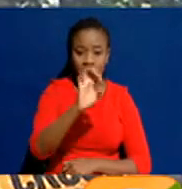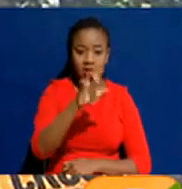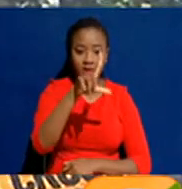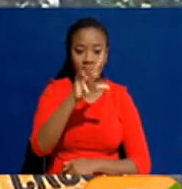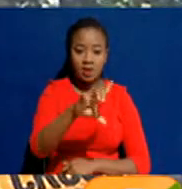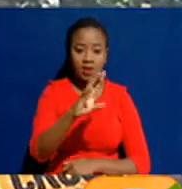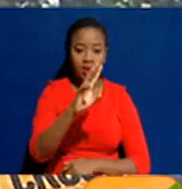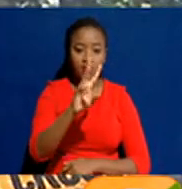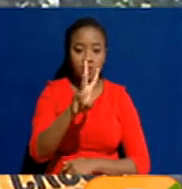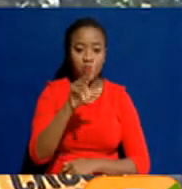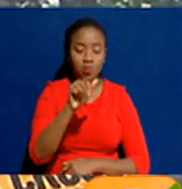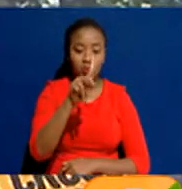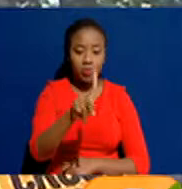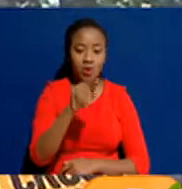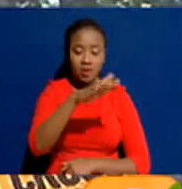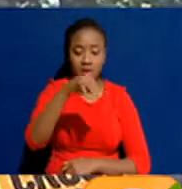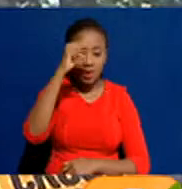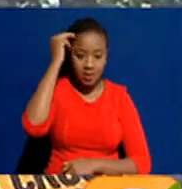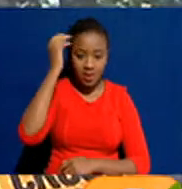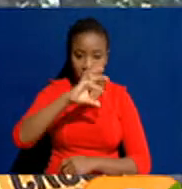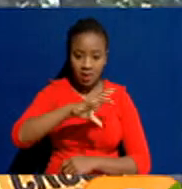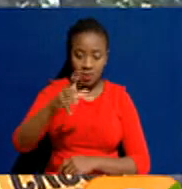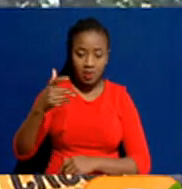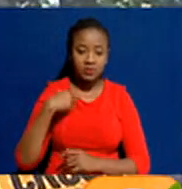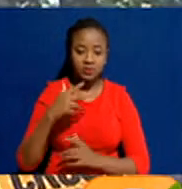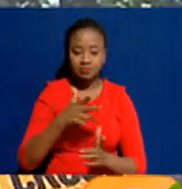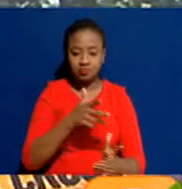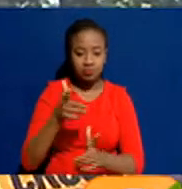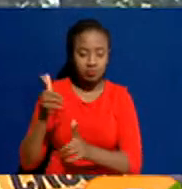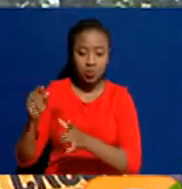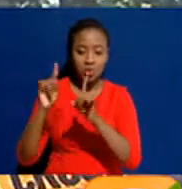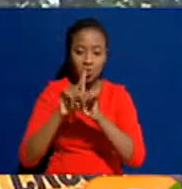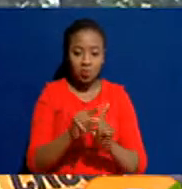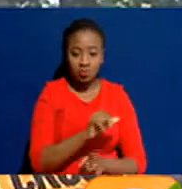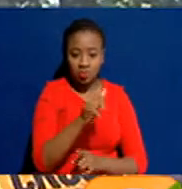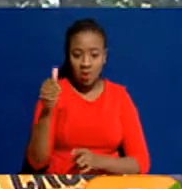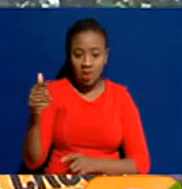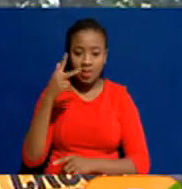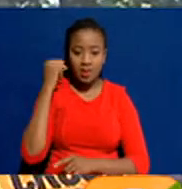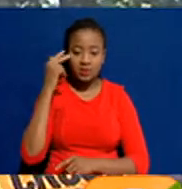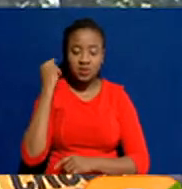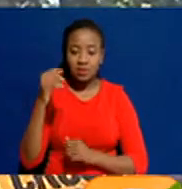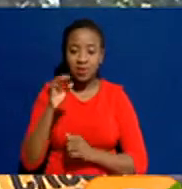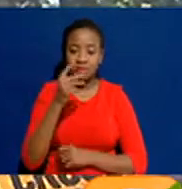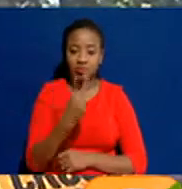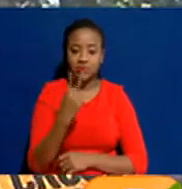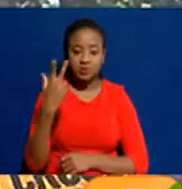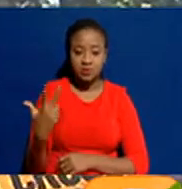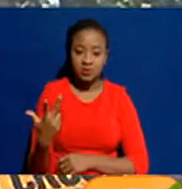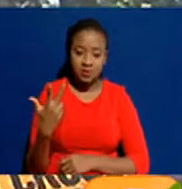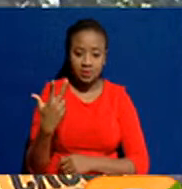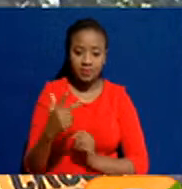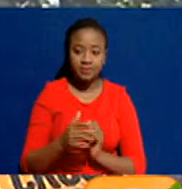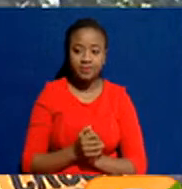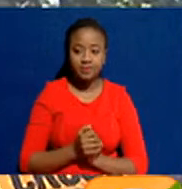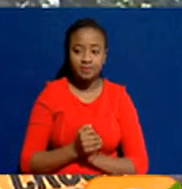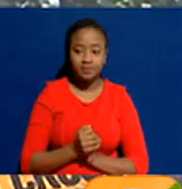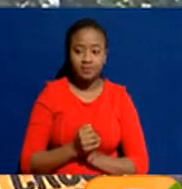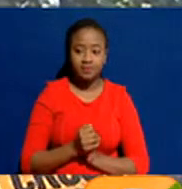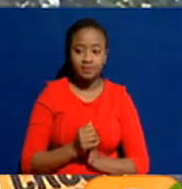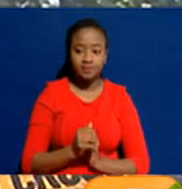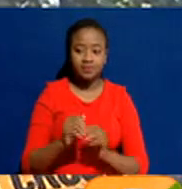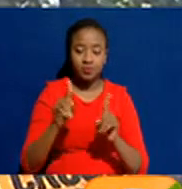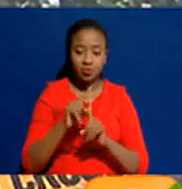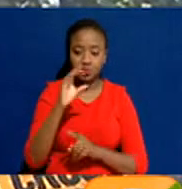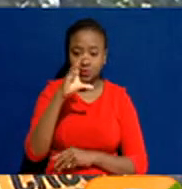kaunti ya Mandera. Shambulizi hilo la jana usiku pia limesababisha kuuawa kwa wanamgambo 23. Waziri wa usalama Profesa Kithure